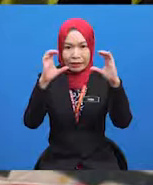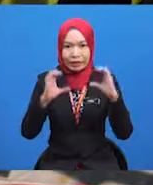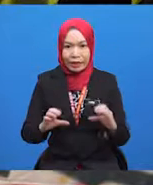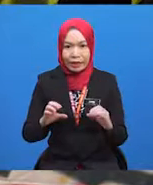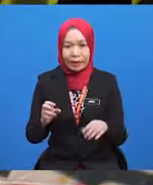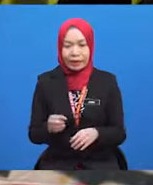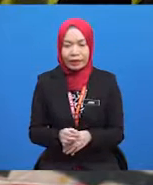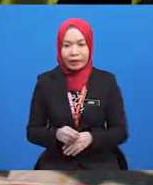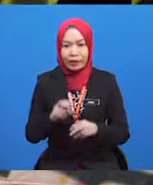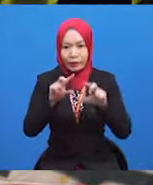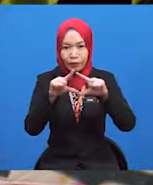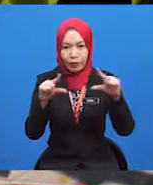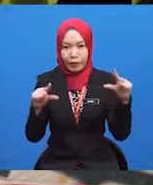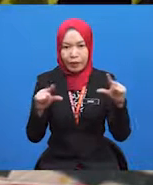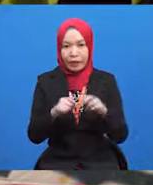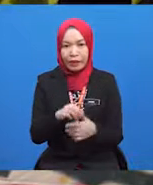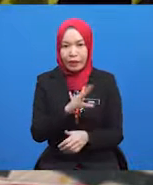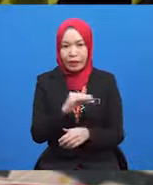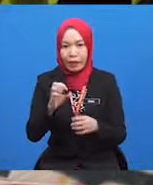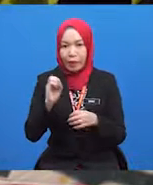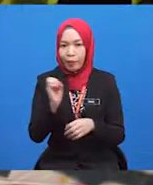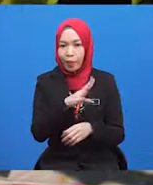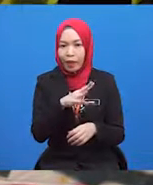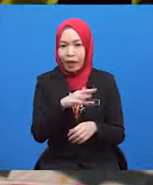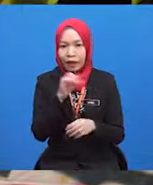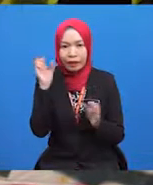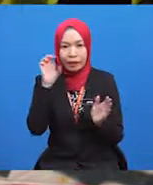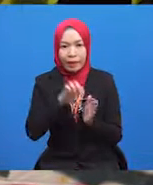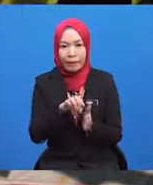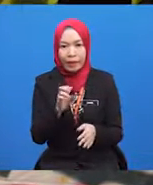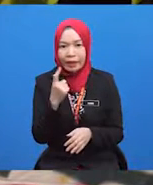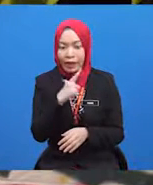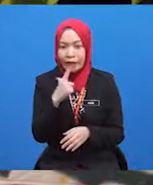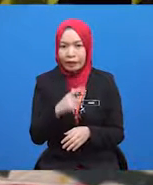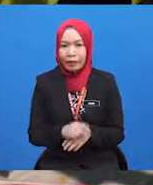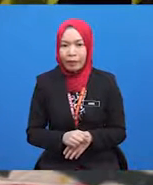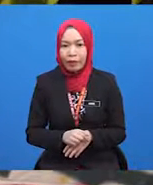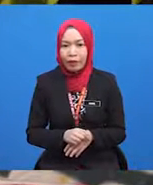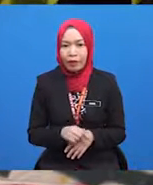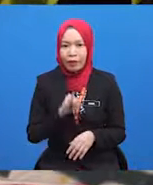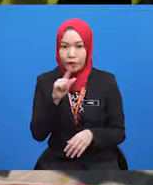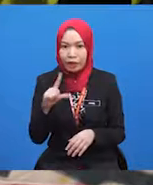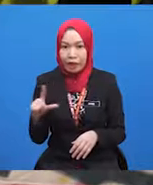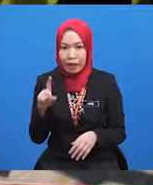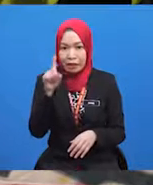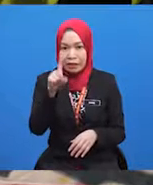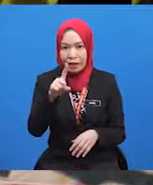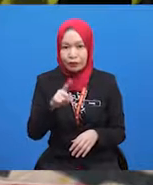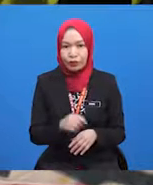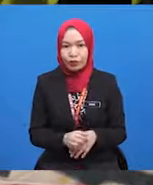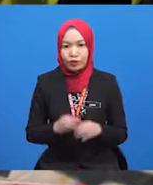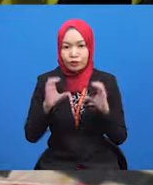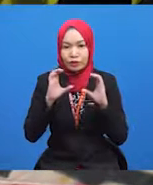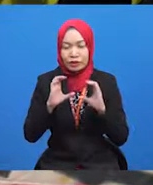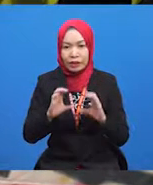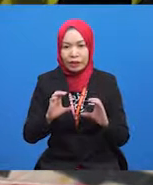diingini daripada imej fotografi atau imej yang digambarkan. Ia juga merupakan salah satu manipulasi gambar yang